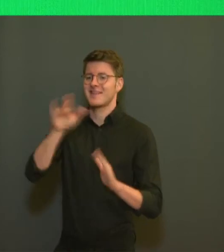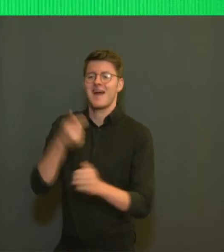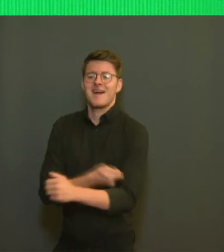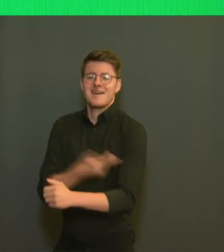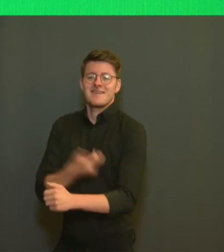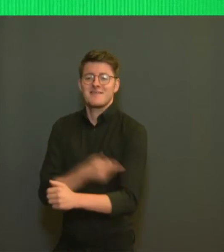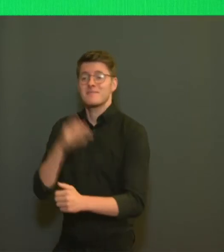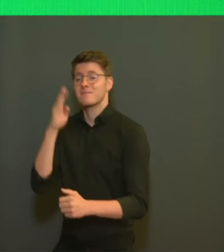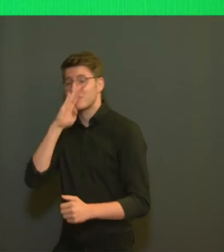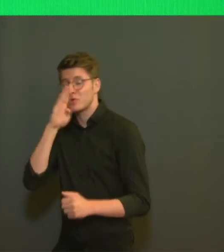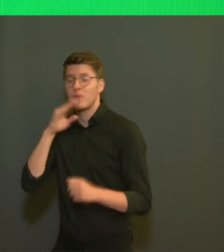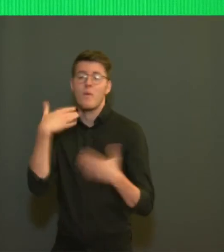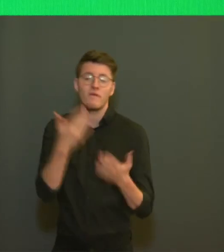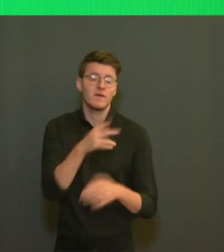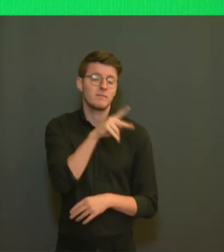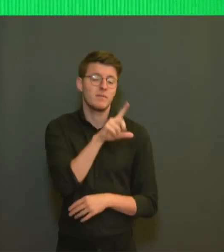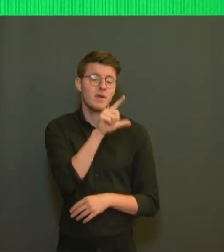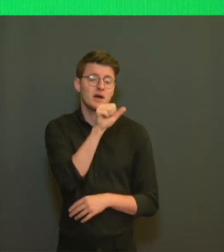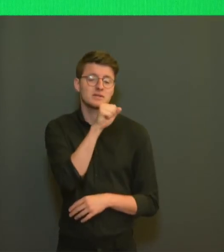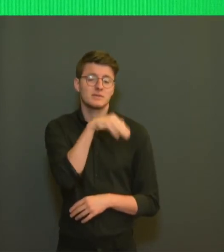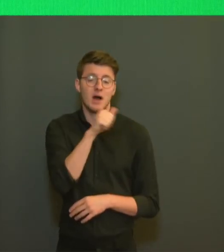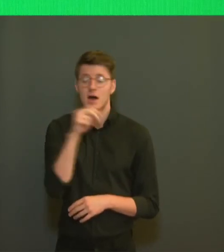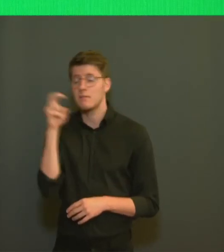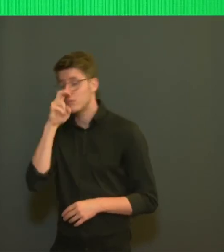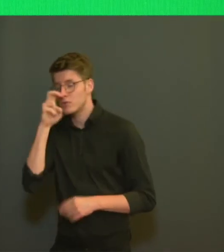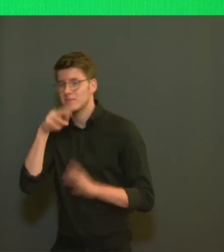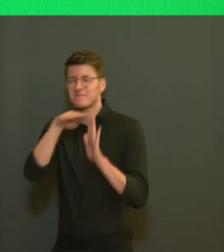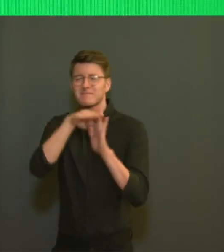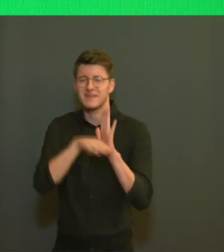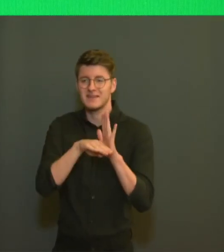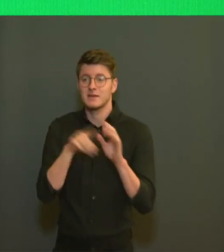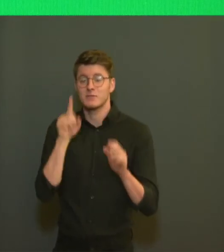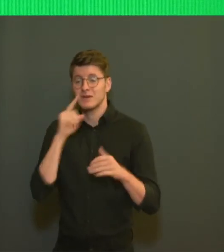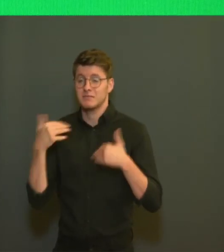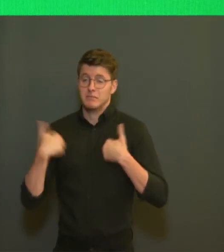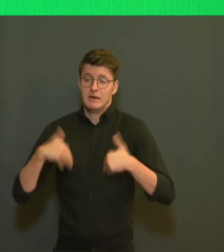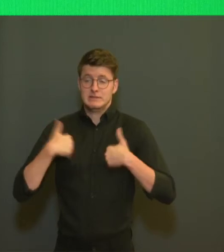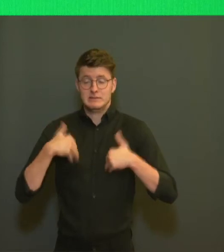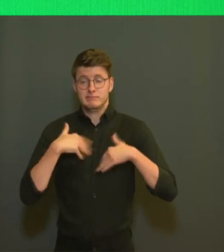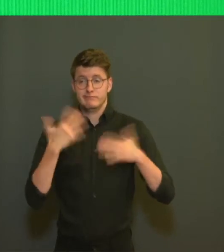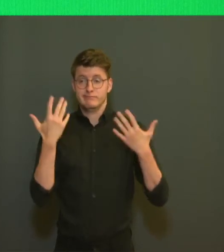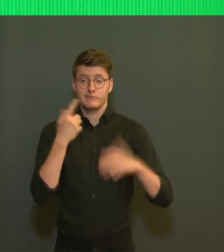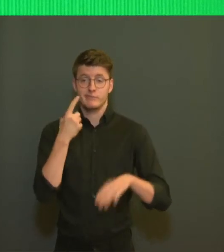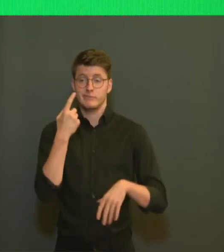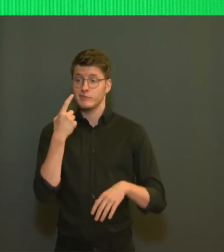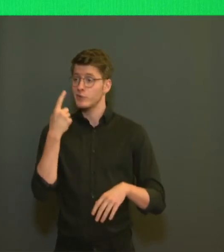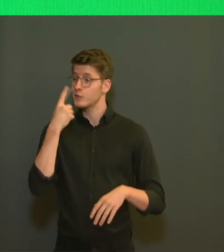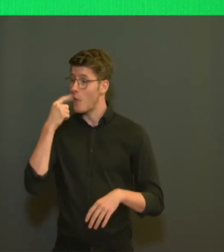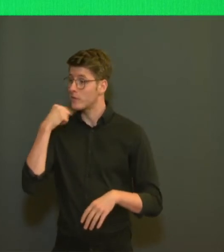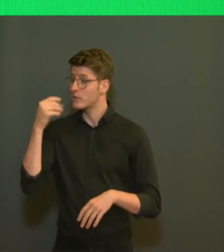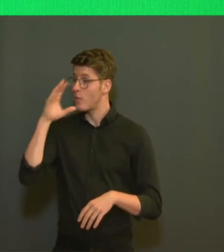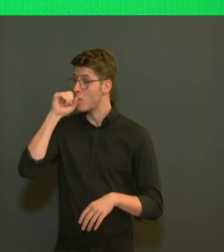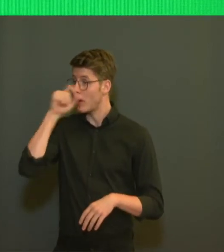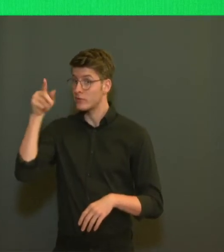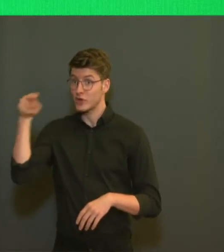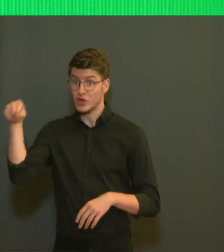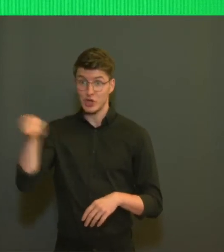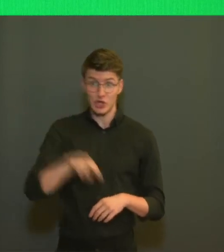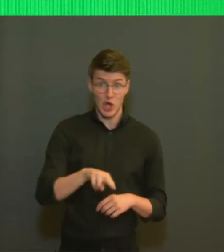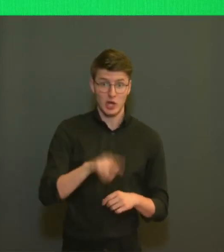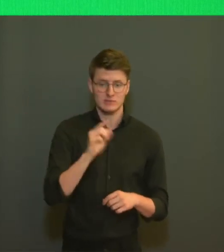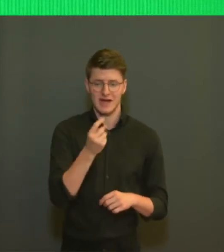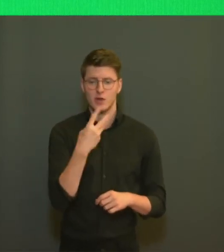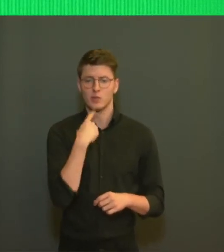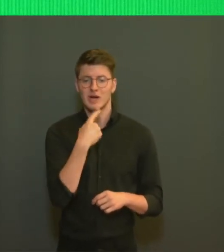een rode of een oranje zone komen, gedurende een aantal weken geen bloed geven of plasma uit voorzorg.